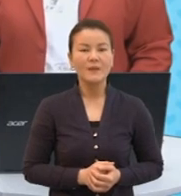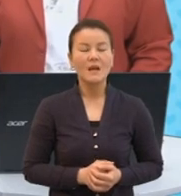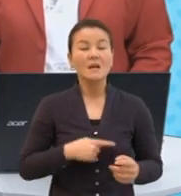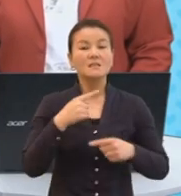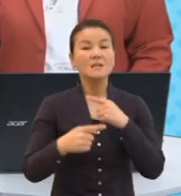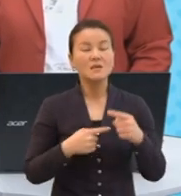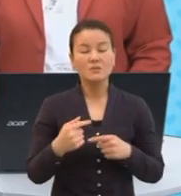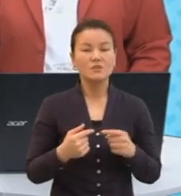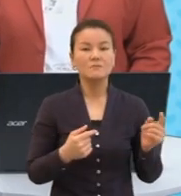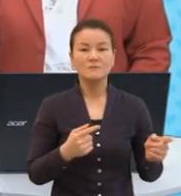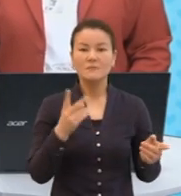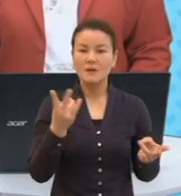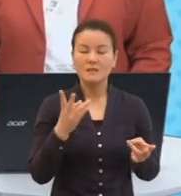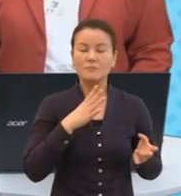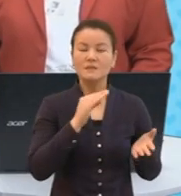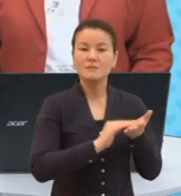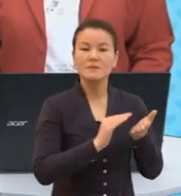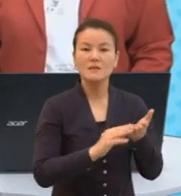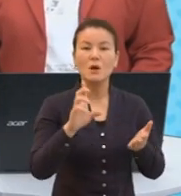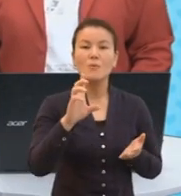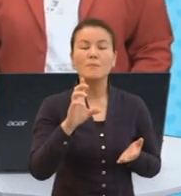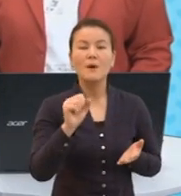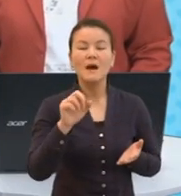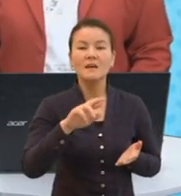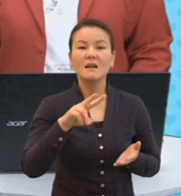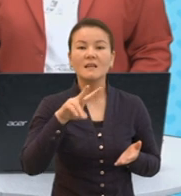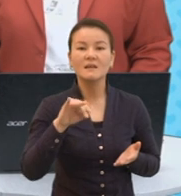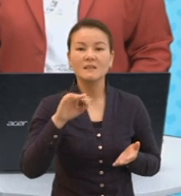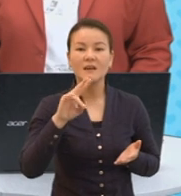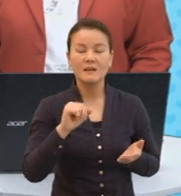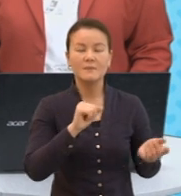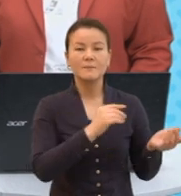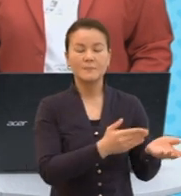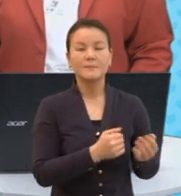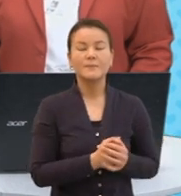Следующим вы должны были записать фамилию Баялинов.